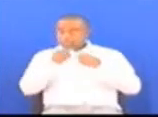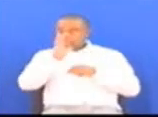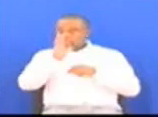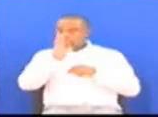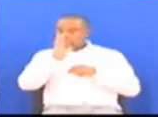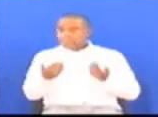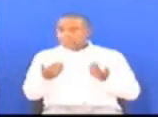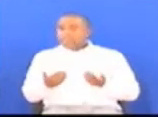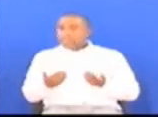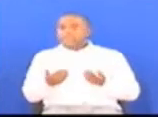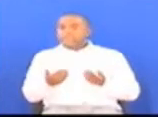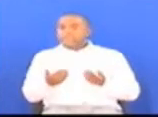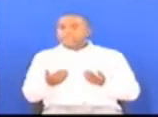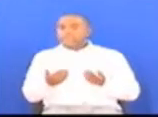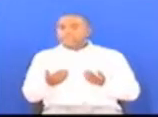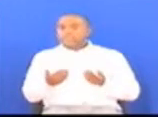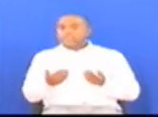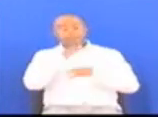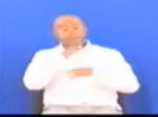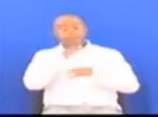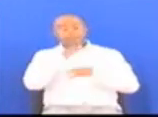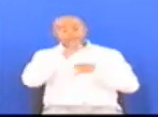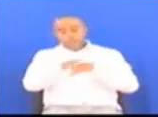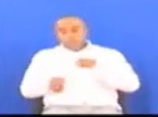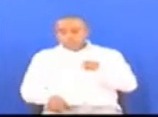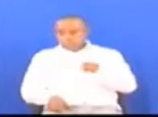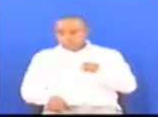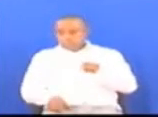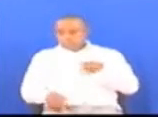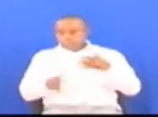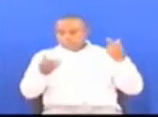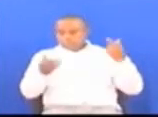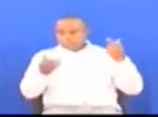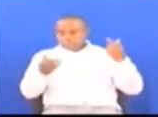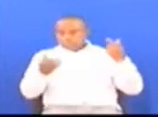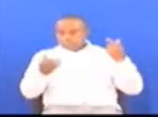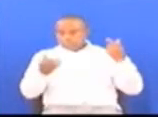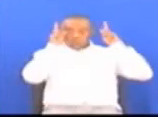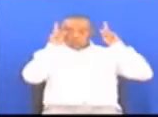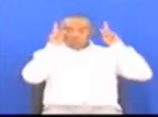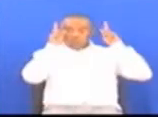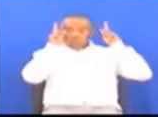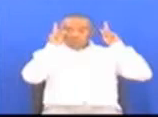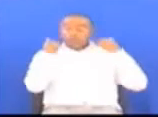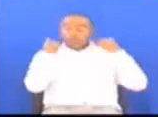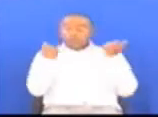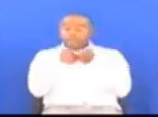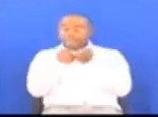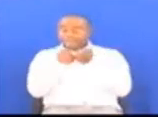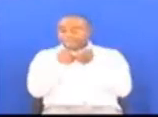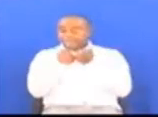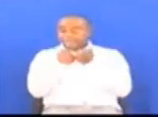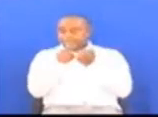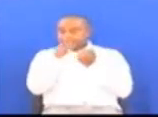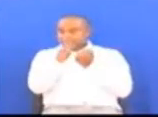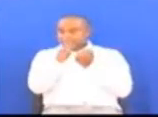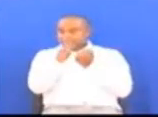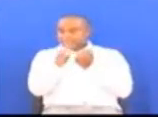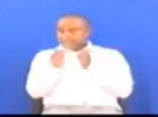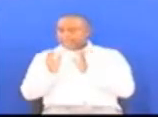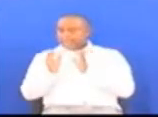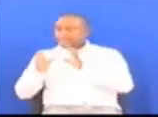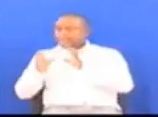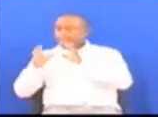kutoa maelekezo kwa vyuo vyetu kutengeneza timu itakayeweza kuangalia